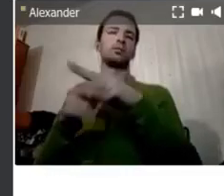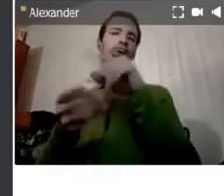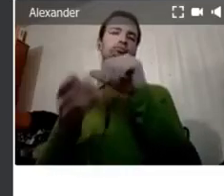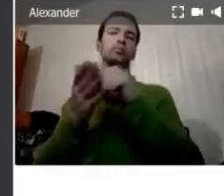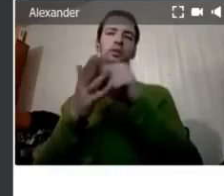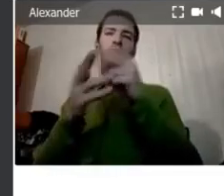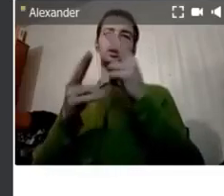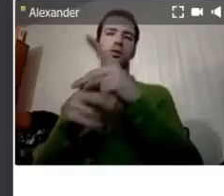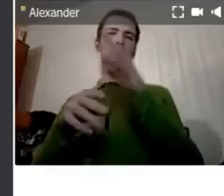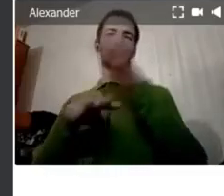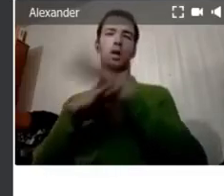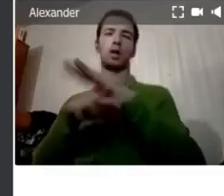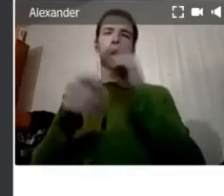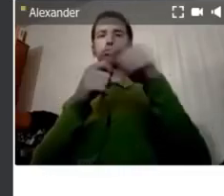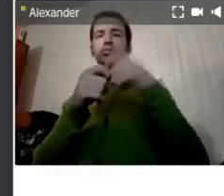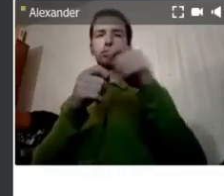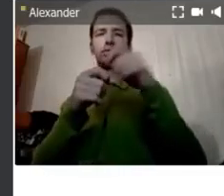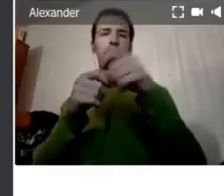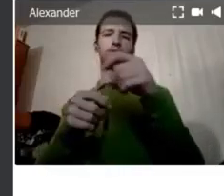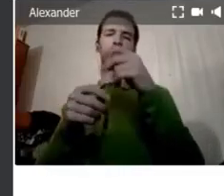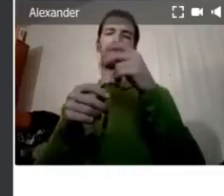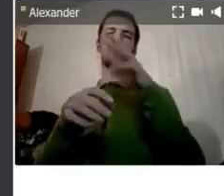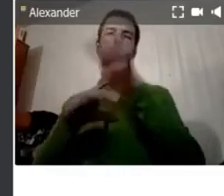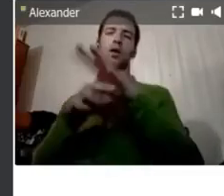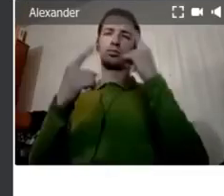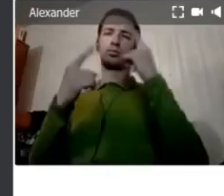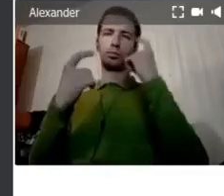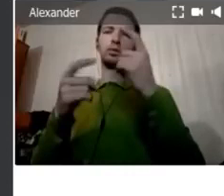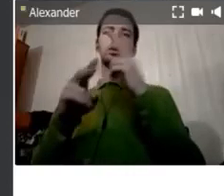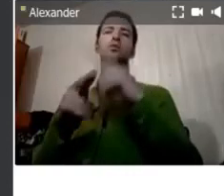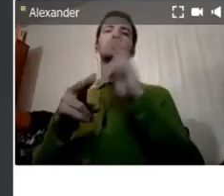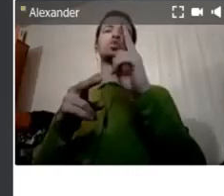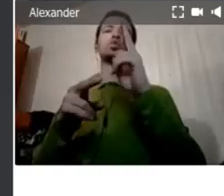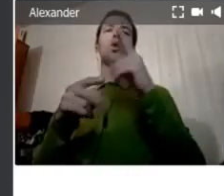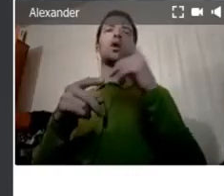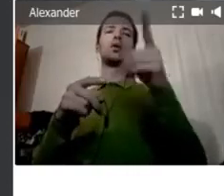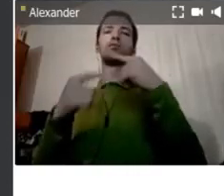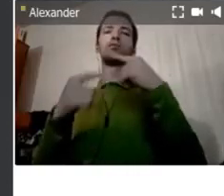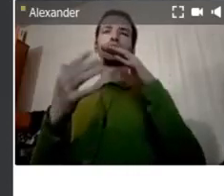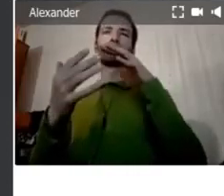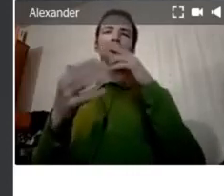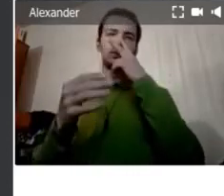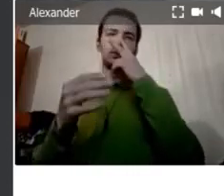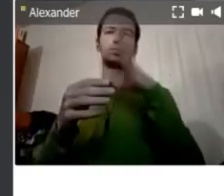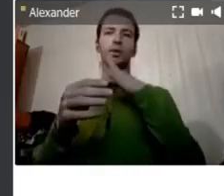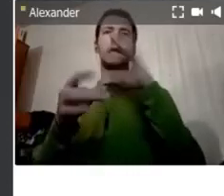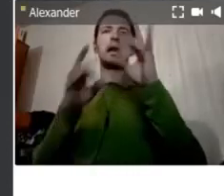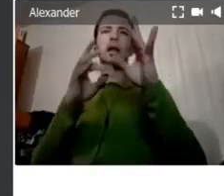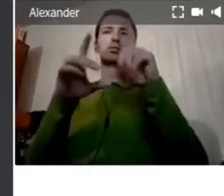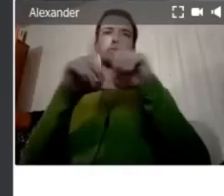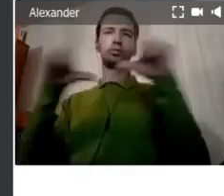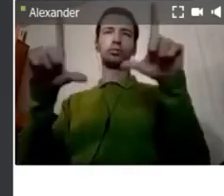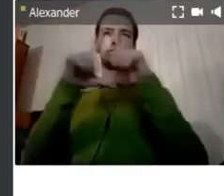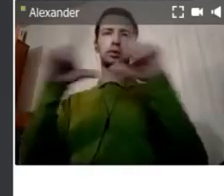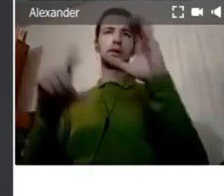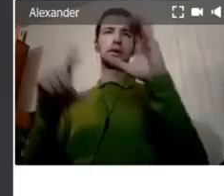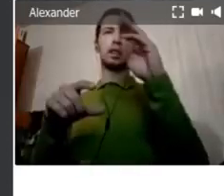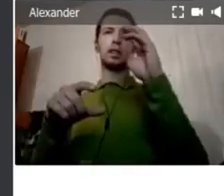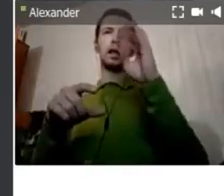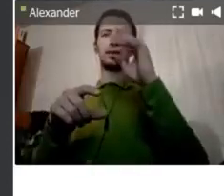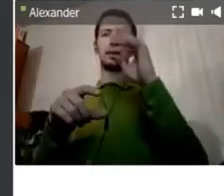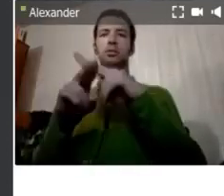и если вы сейчас, например, из стран СНГ будете переводить финансы в компанию, у вас будет